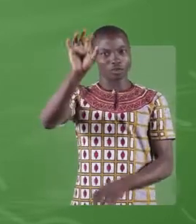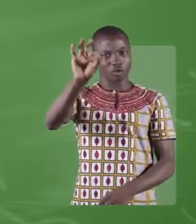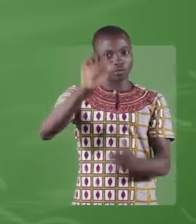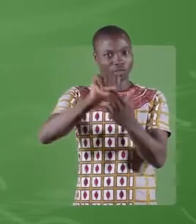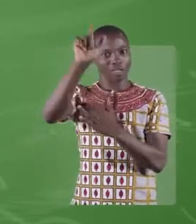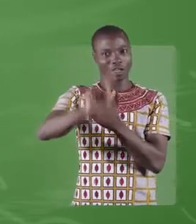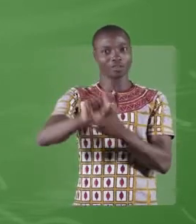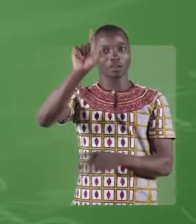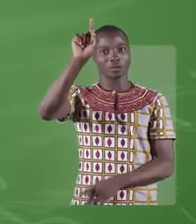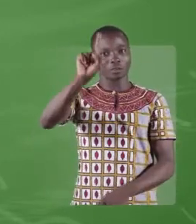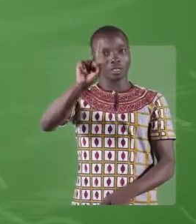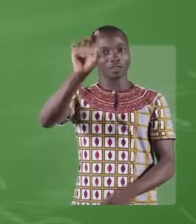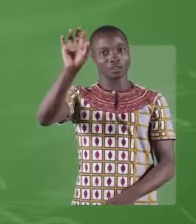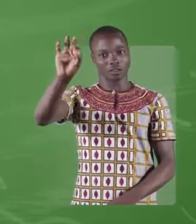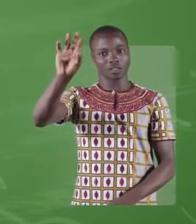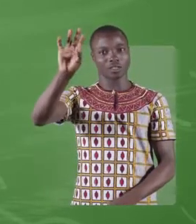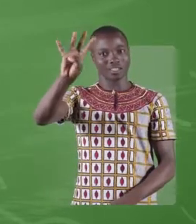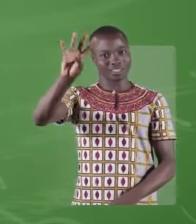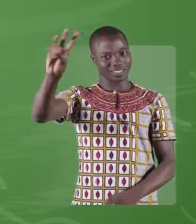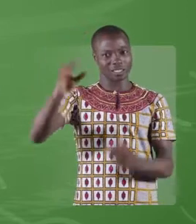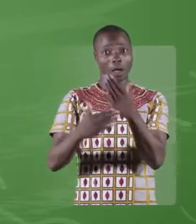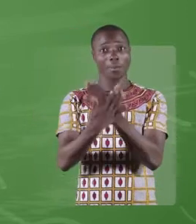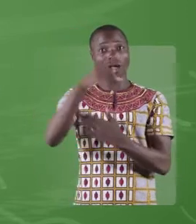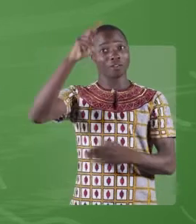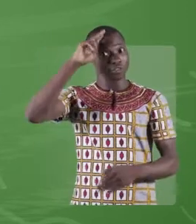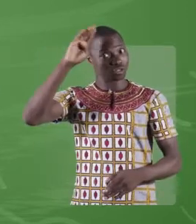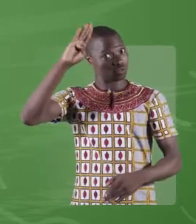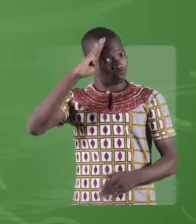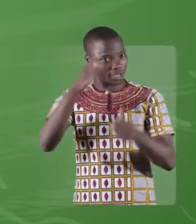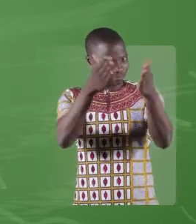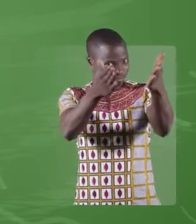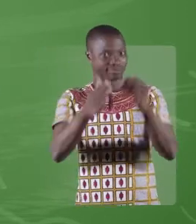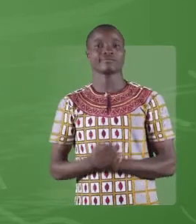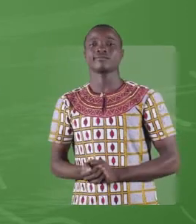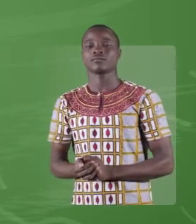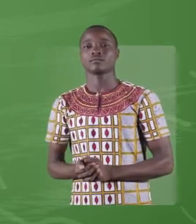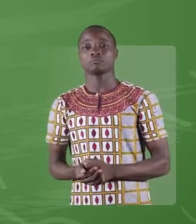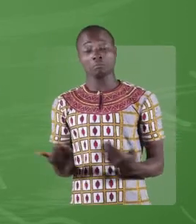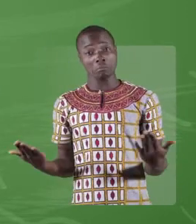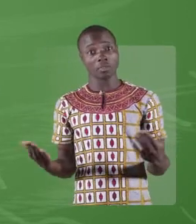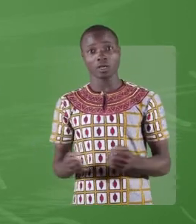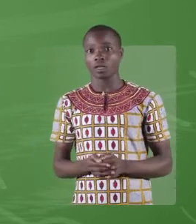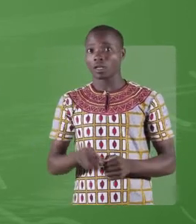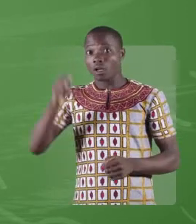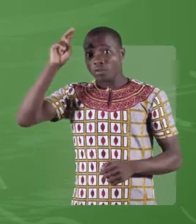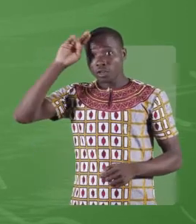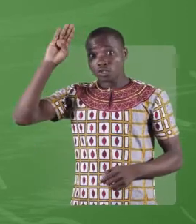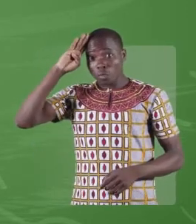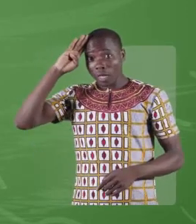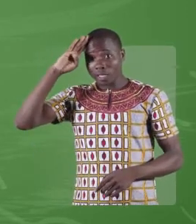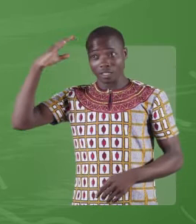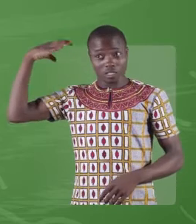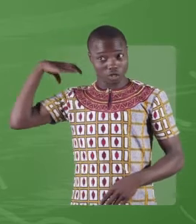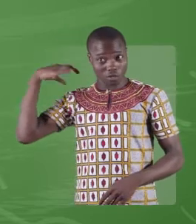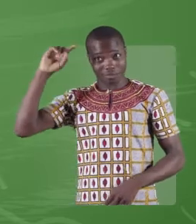avril 1946 par qui? Par Félix Houphouët-Boigny. Il était à la fois chef